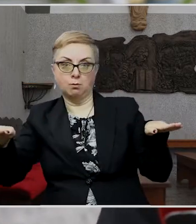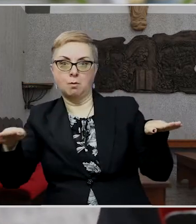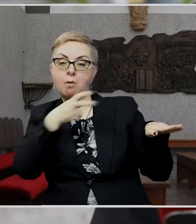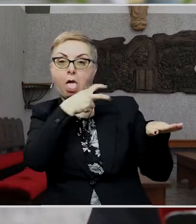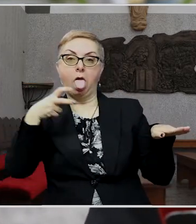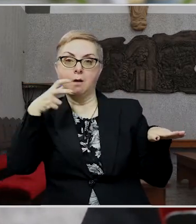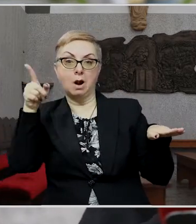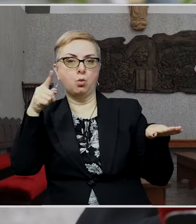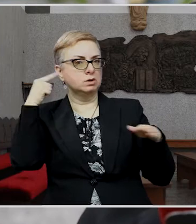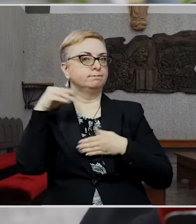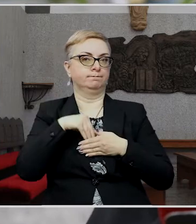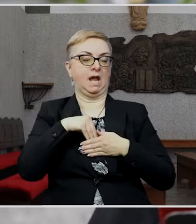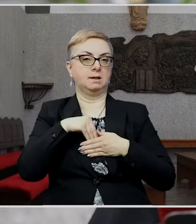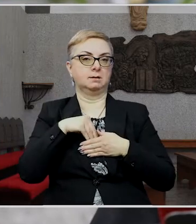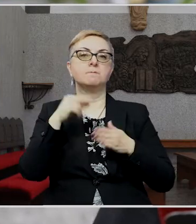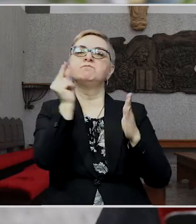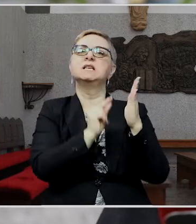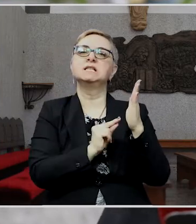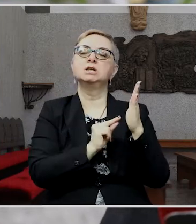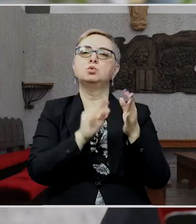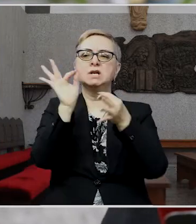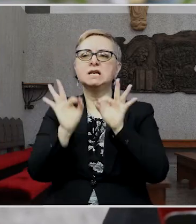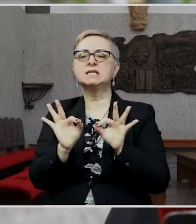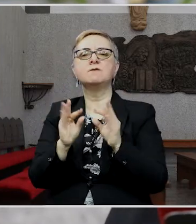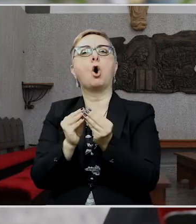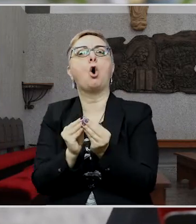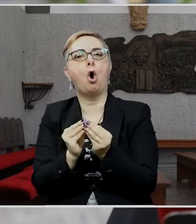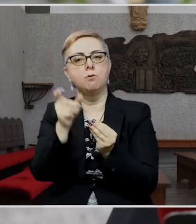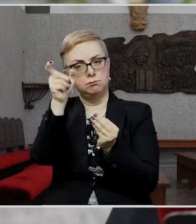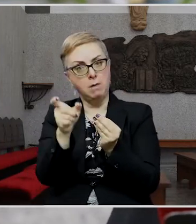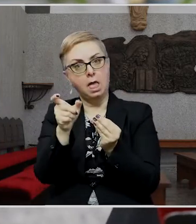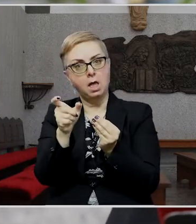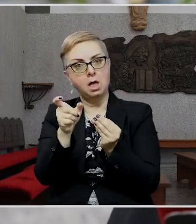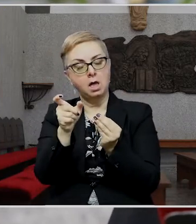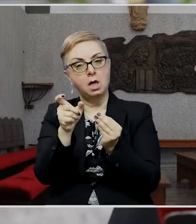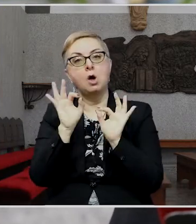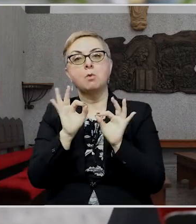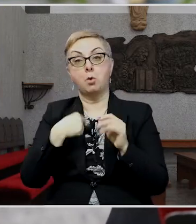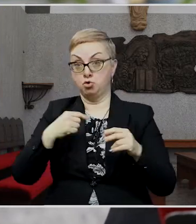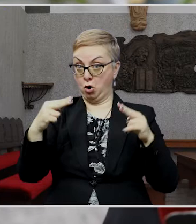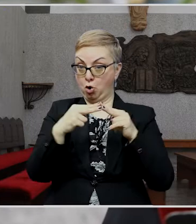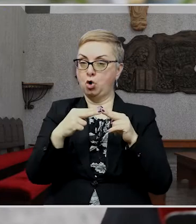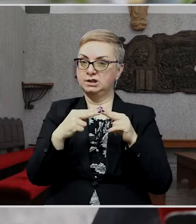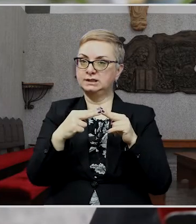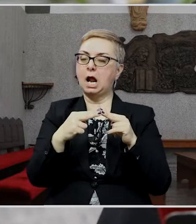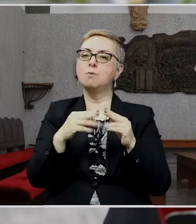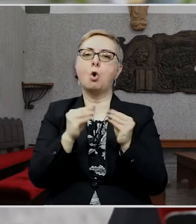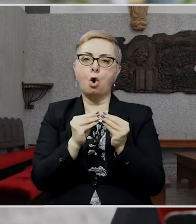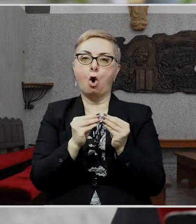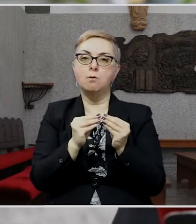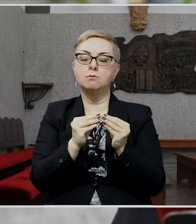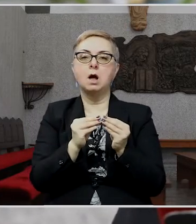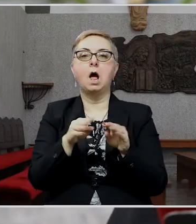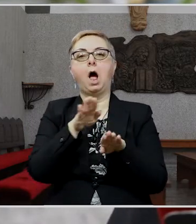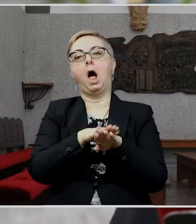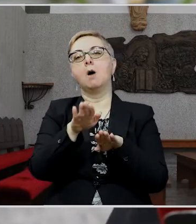la scrittura come ci descrive mosè come ce lo raffigura come ce lo fa incontrare abitualmente